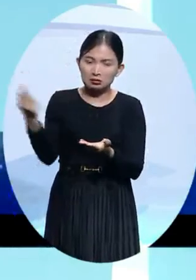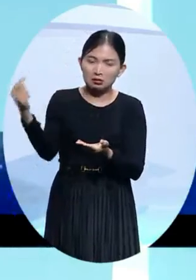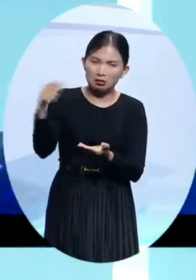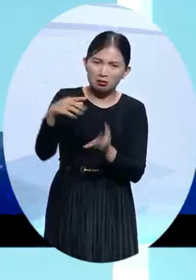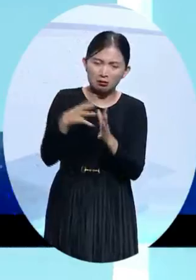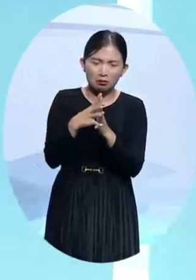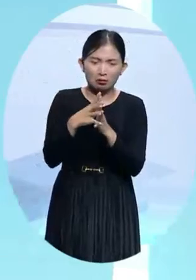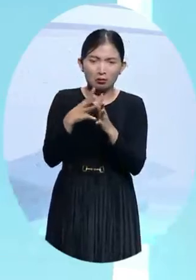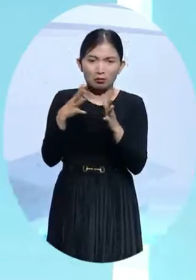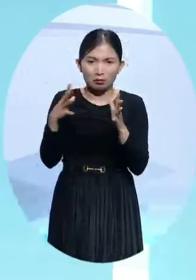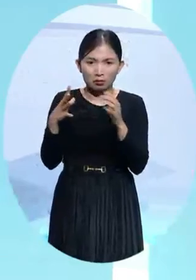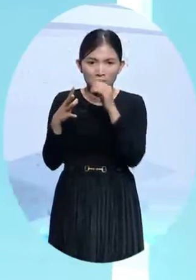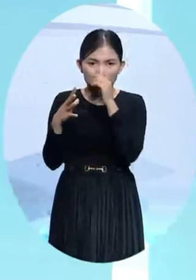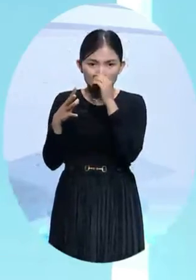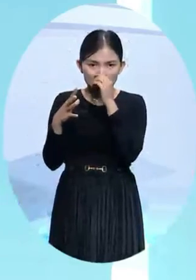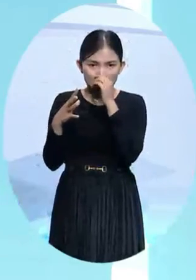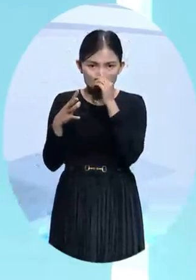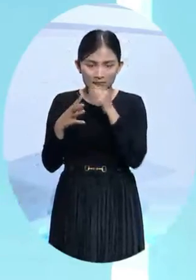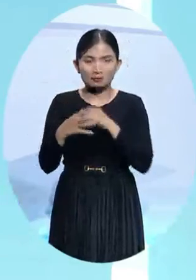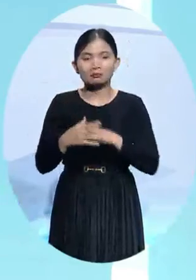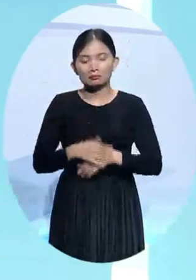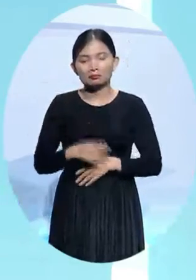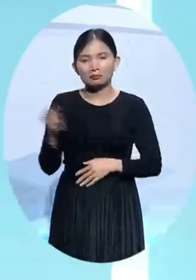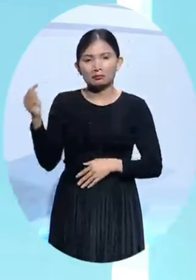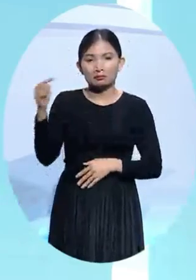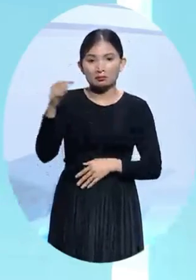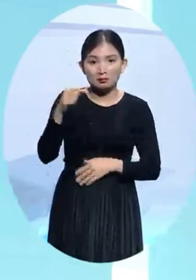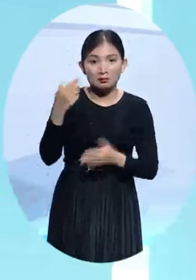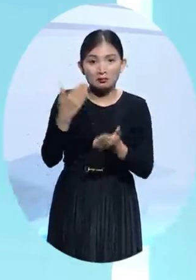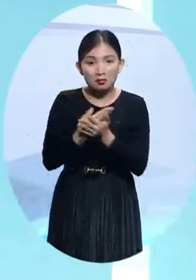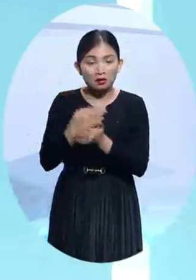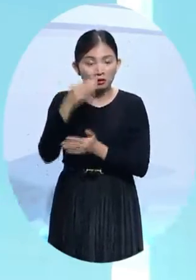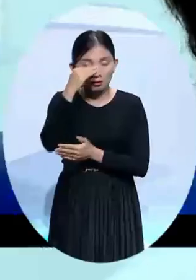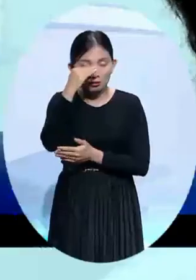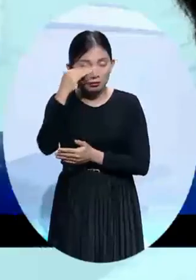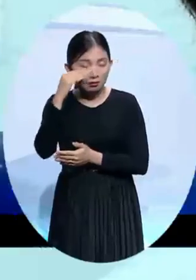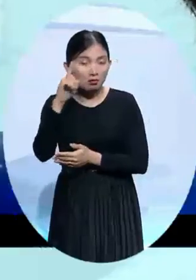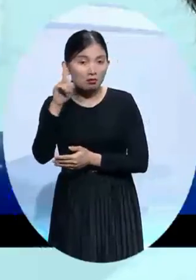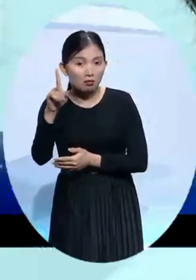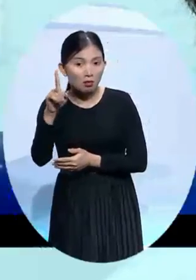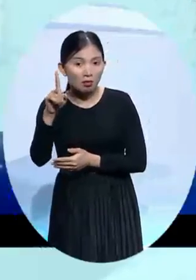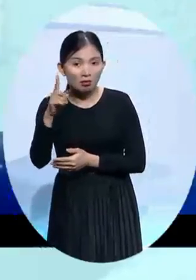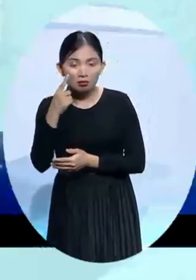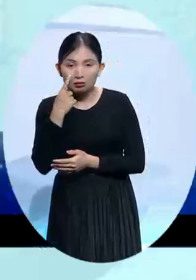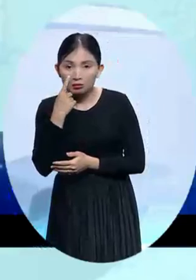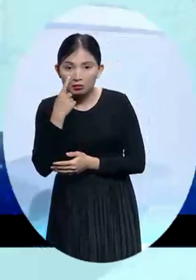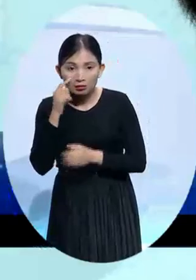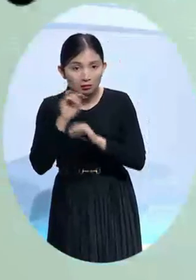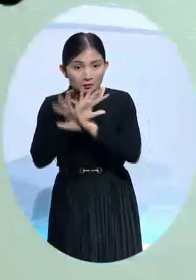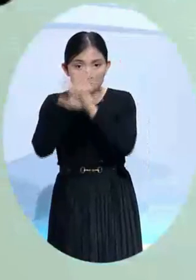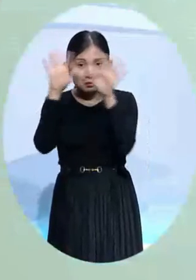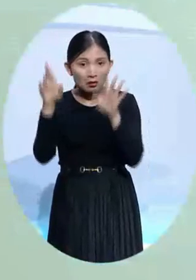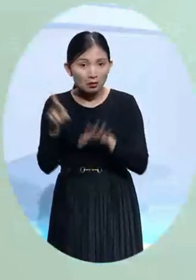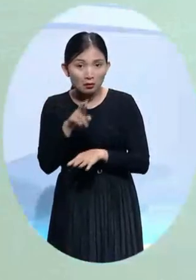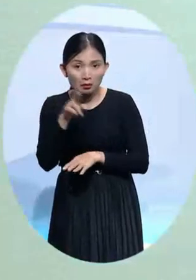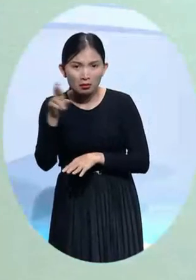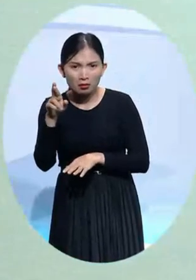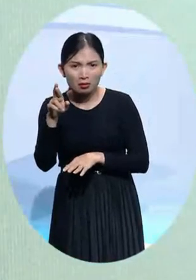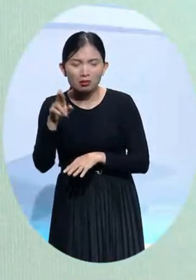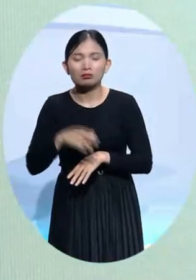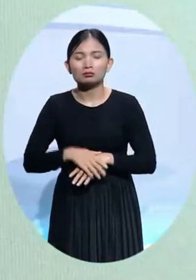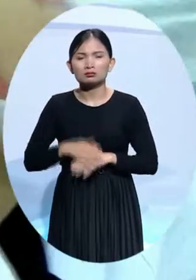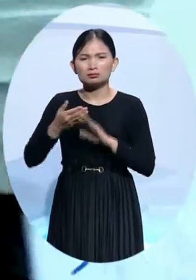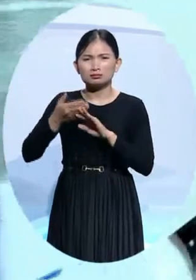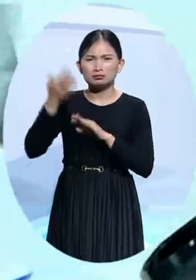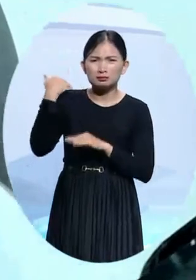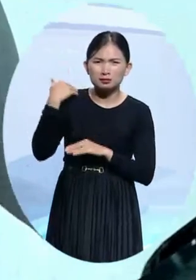nó rất là tốt, nhìn rõ, mới một mắt thôi mà rõ. Tuần trước tôi mổ con mắt trái, tuần này tôi